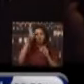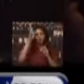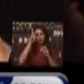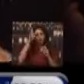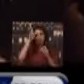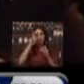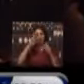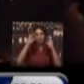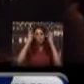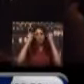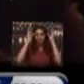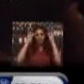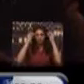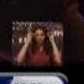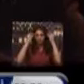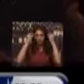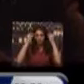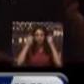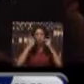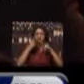اخبار ومعلومات